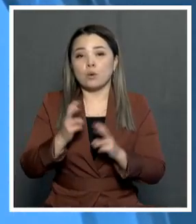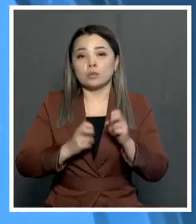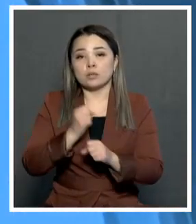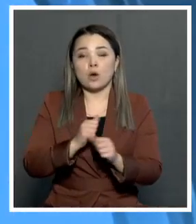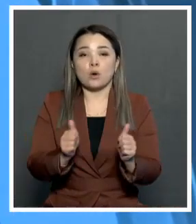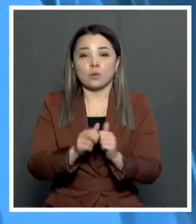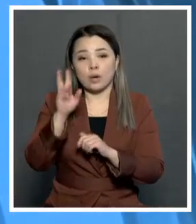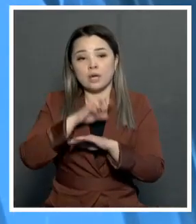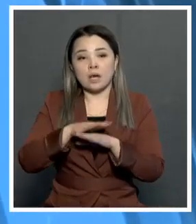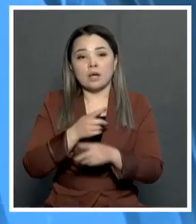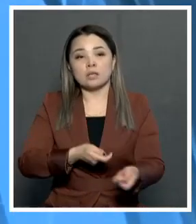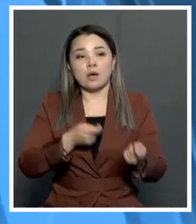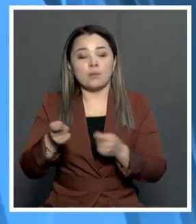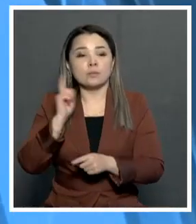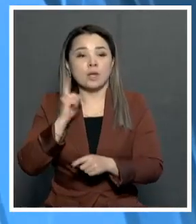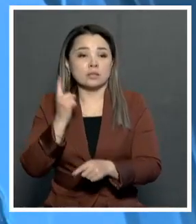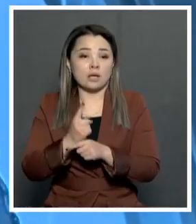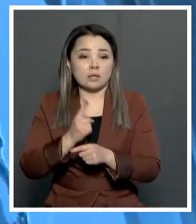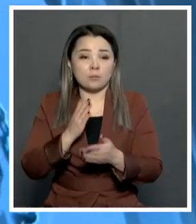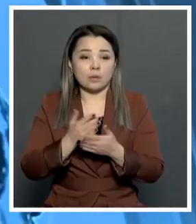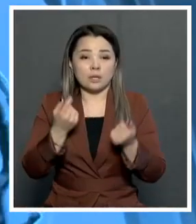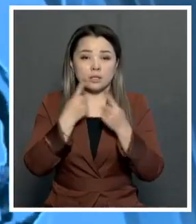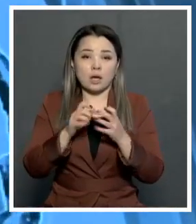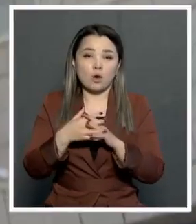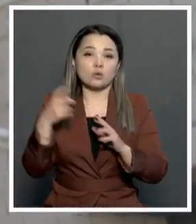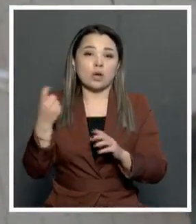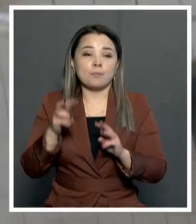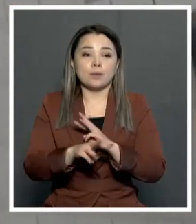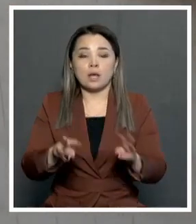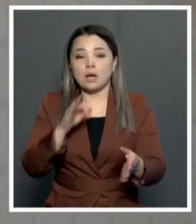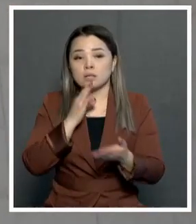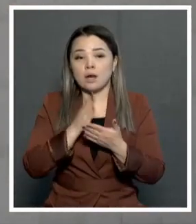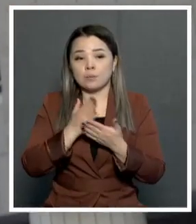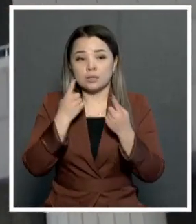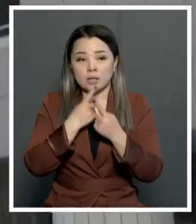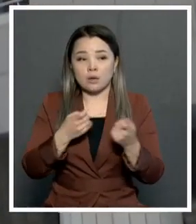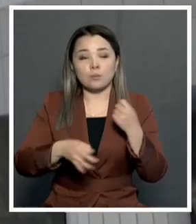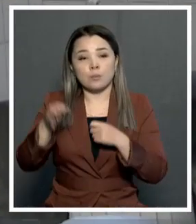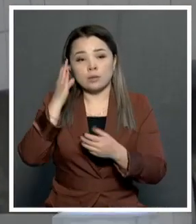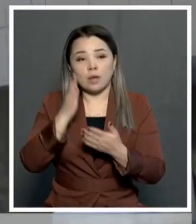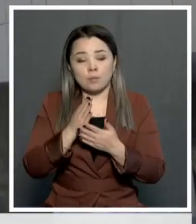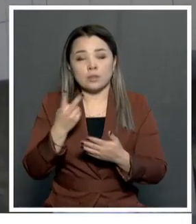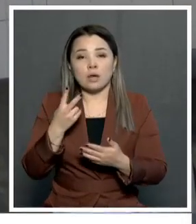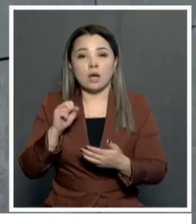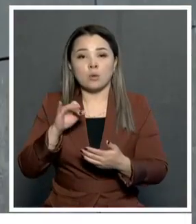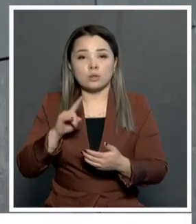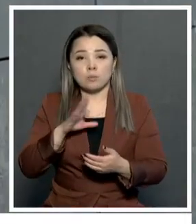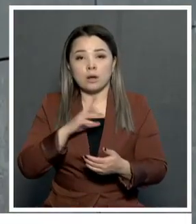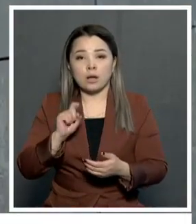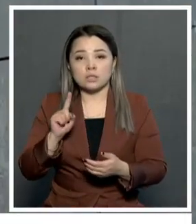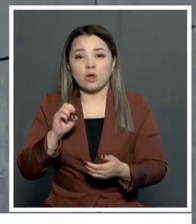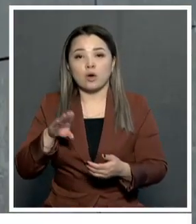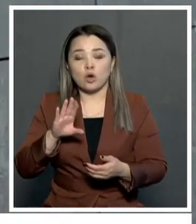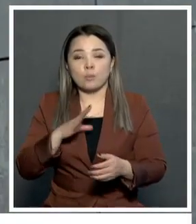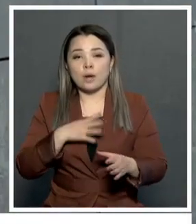көрші елге тасымалдауға уақытша тыйым салынды. Бұл туралы Ауыл шаруашылығы министрлігі хабарлады. Естеріңізде болса, 2 наурызда